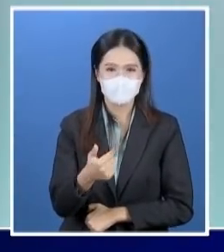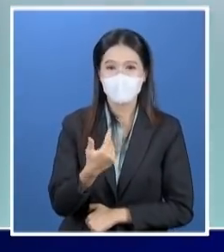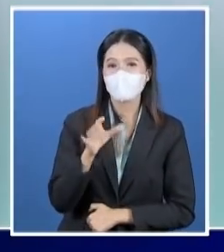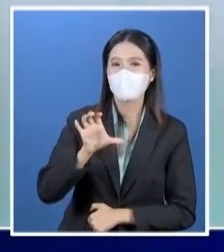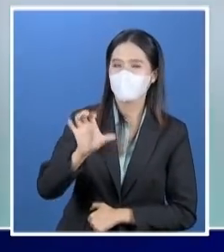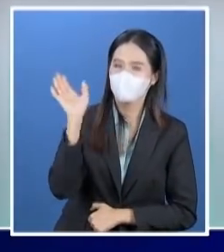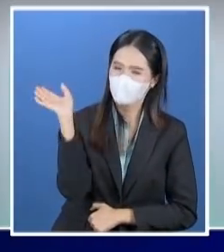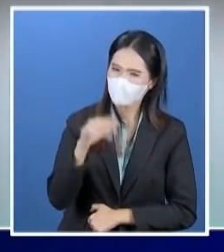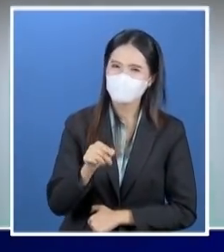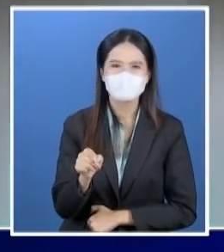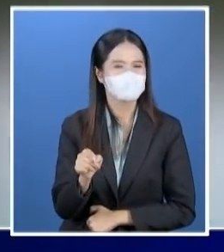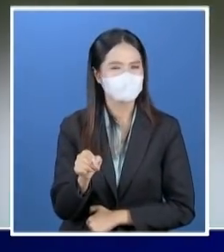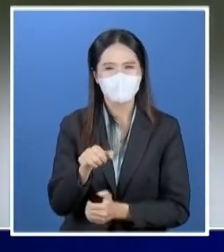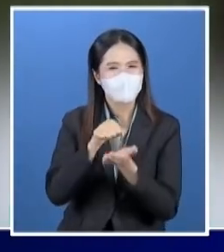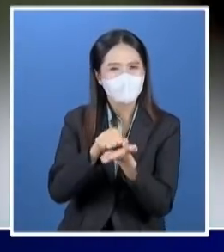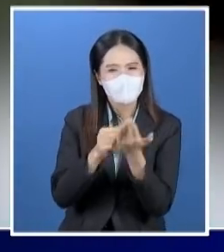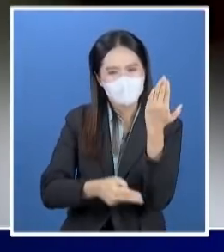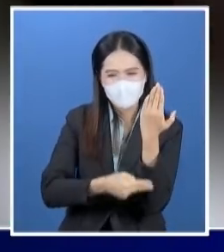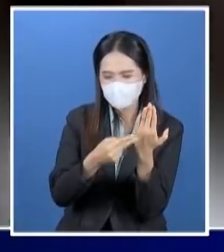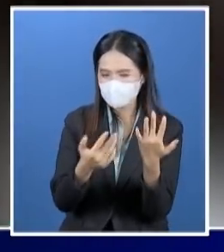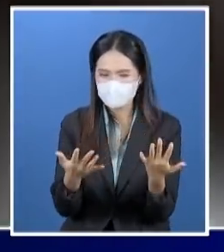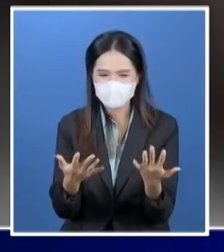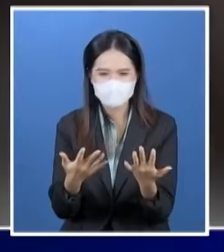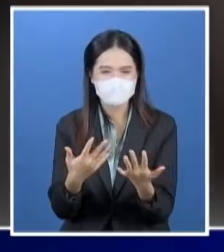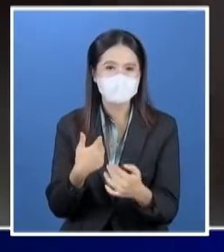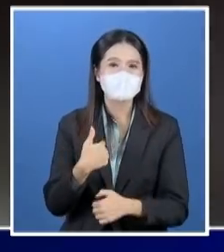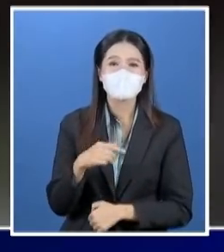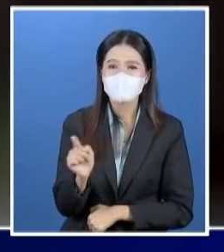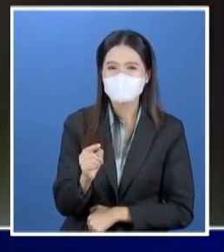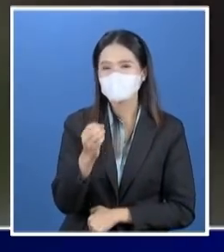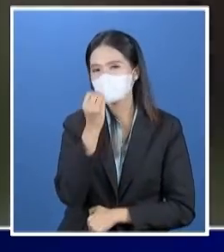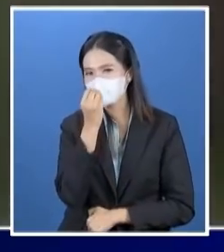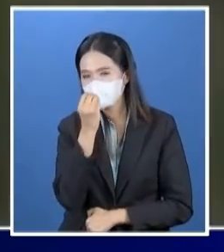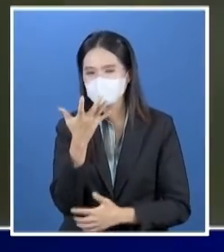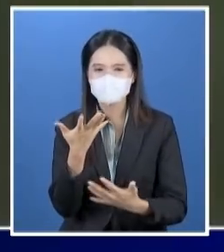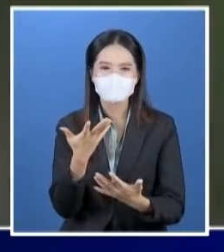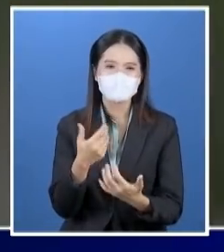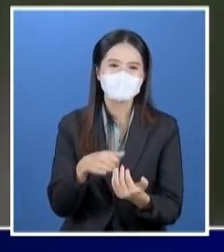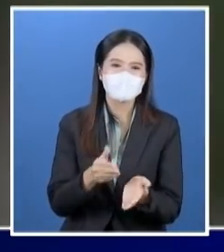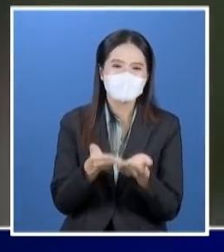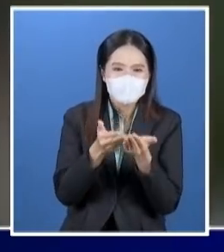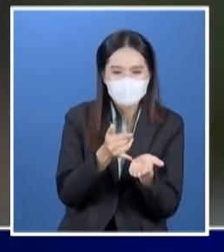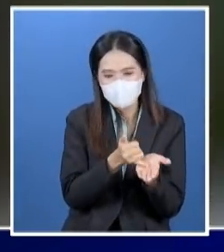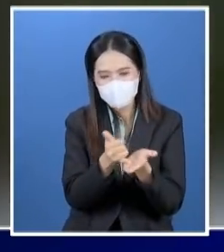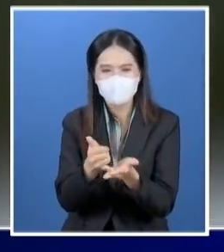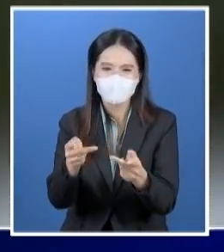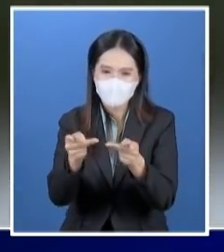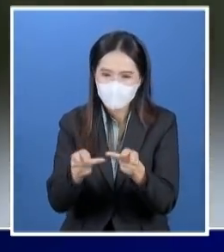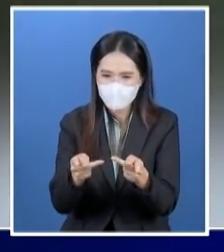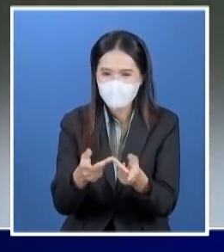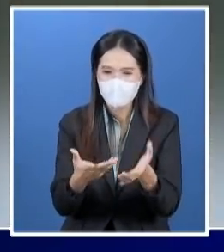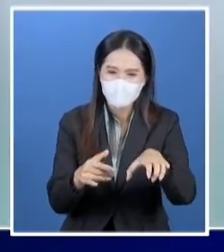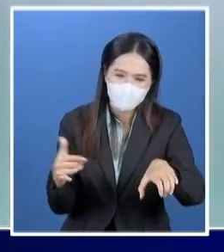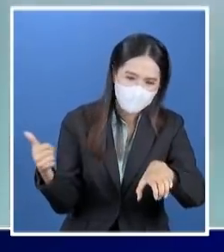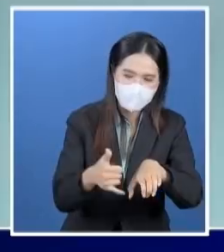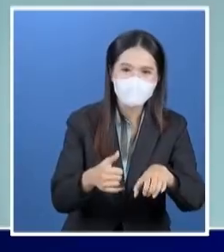โพสต์เนี่ยก็บอกว่าโอ้โหคือได้รับการบริการจากโรงแรมบางทีก็เรื่องการอาหารเรื่องการลงเรือไปเที่ยวก่อนเนี่ยบางทีไม่ได้ต